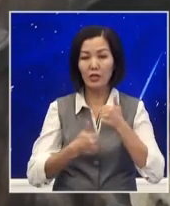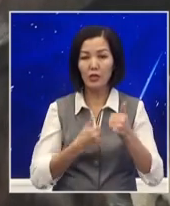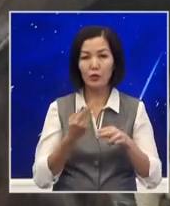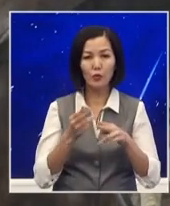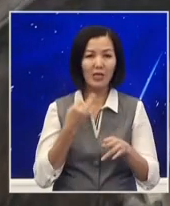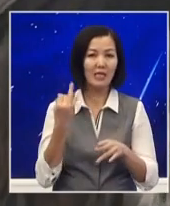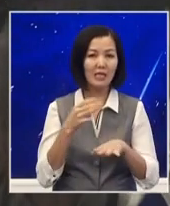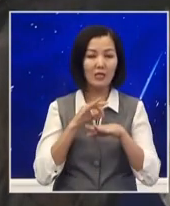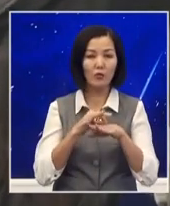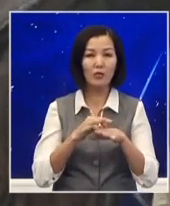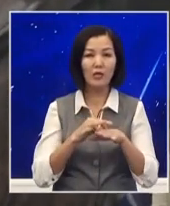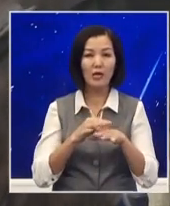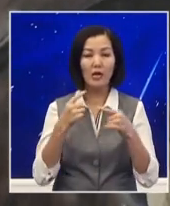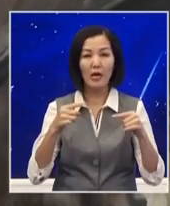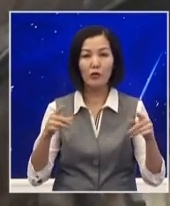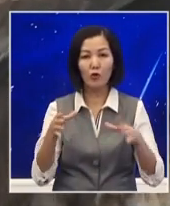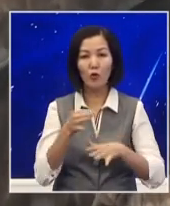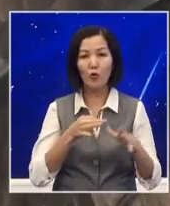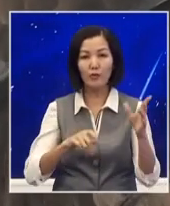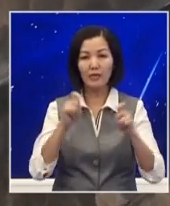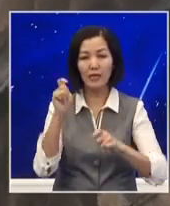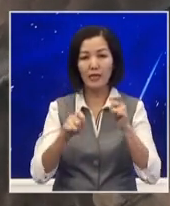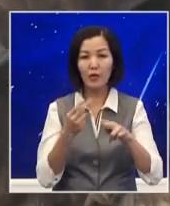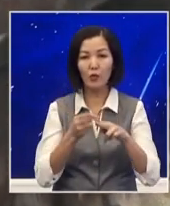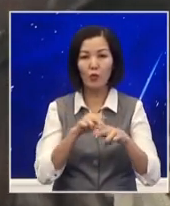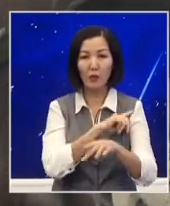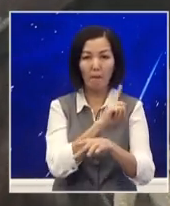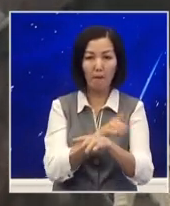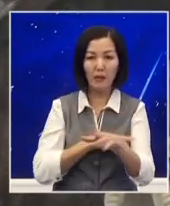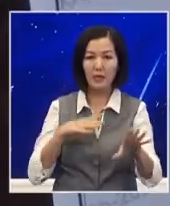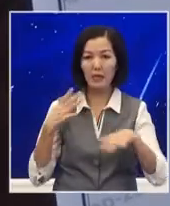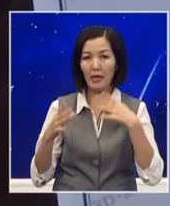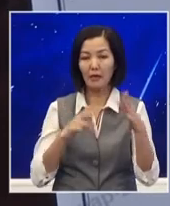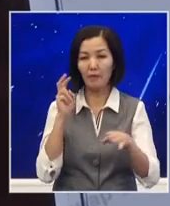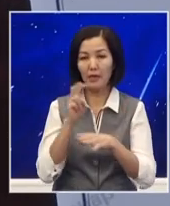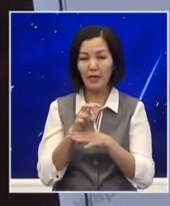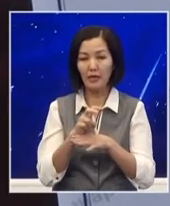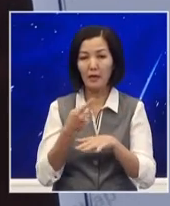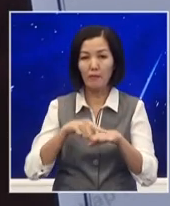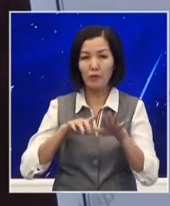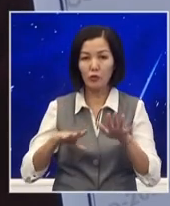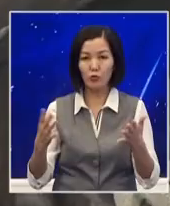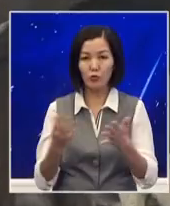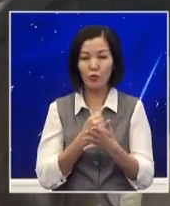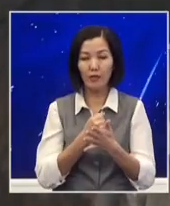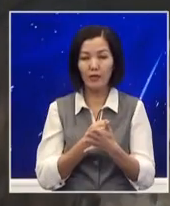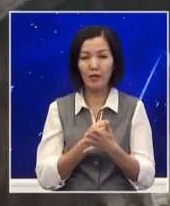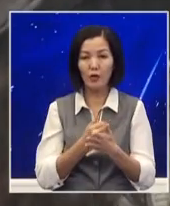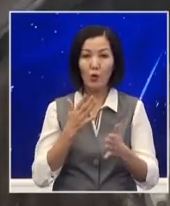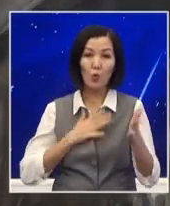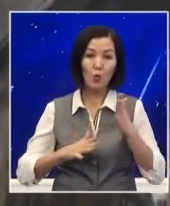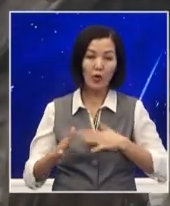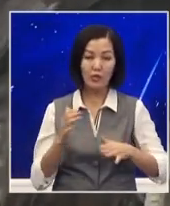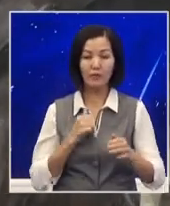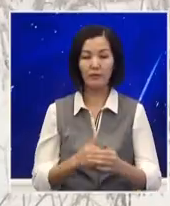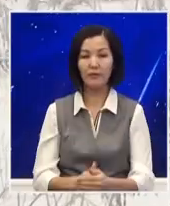болды. Әр облыстан келген бүркітшілер өте мықты дайындықпен келген. Сол бұйыртып бірінші орынға ие болдық. Қуаныштымын,